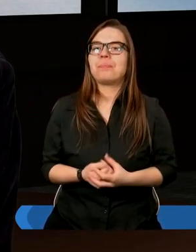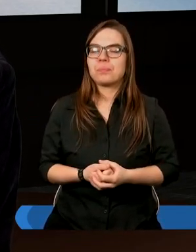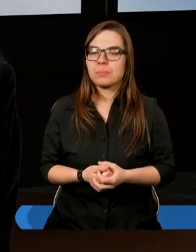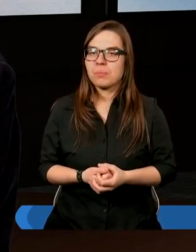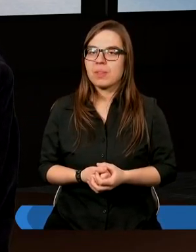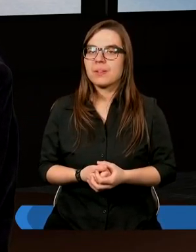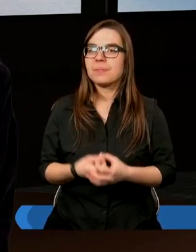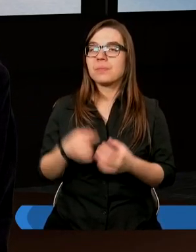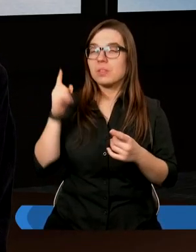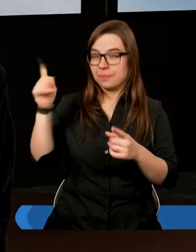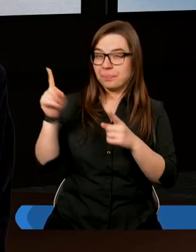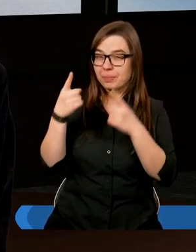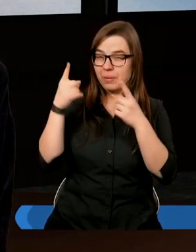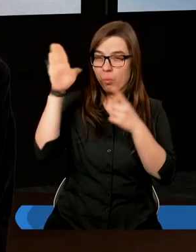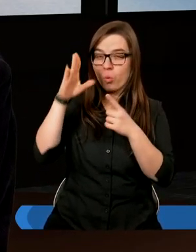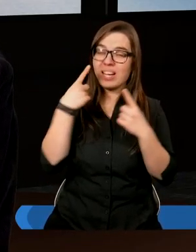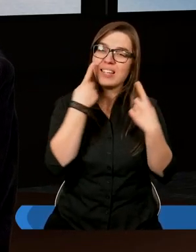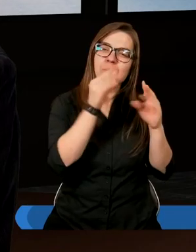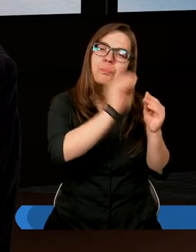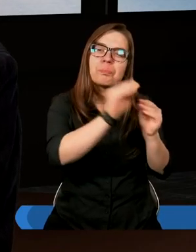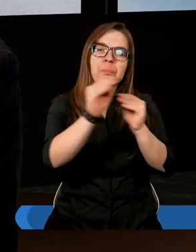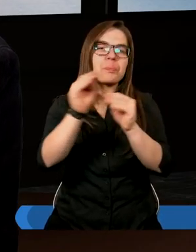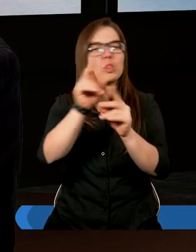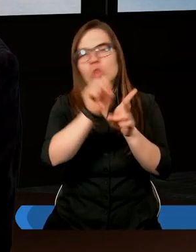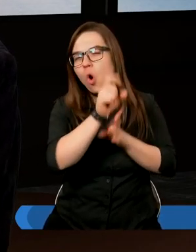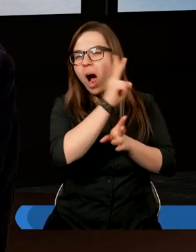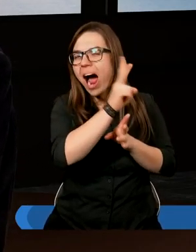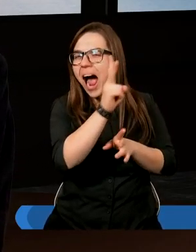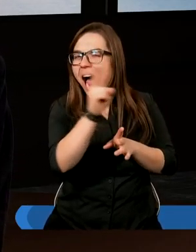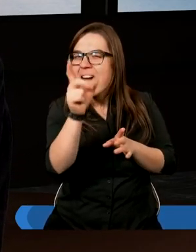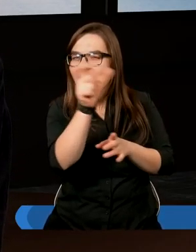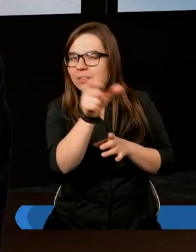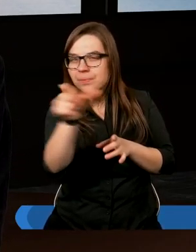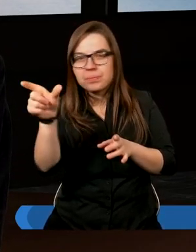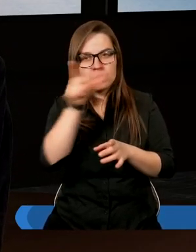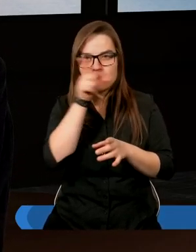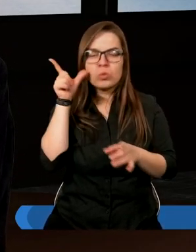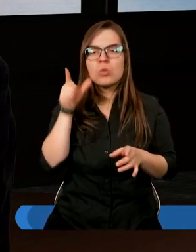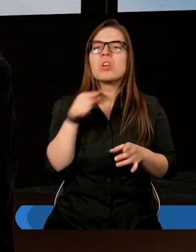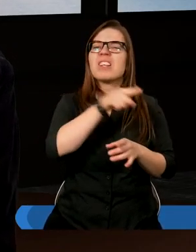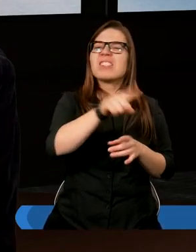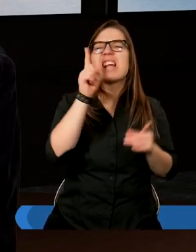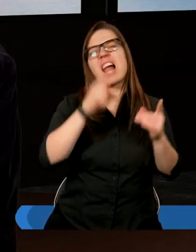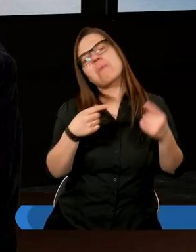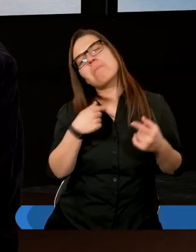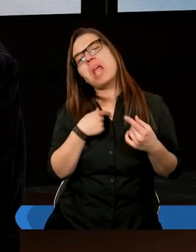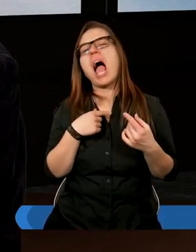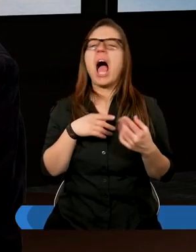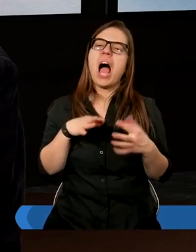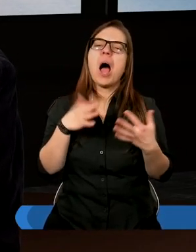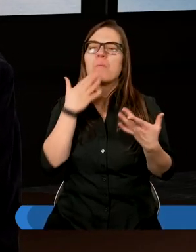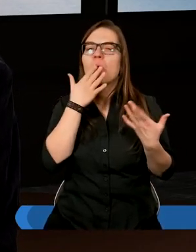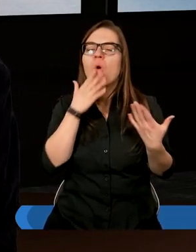się do tych którzy niewierni są a którzy mają bardzo dużo do powiedzenia na temat swojej działalności